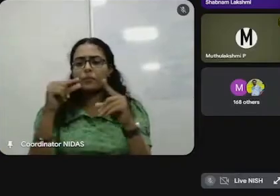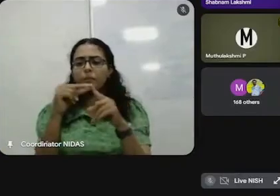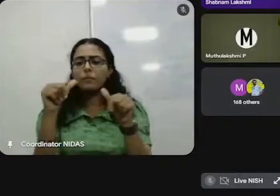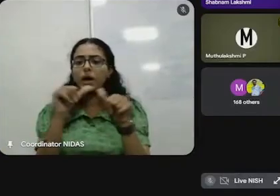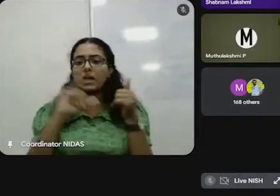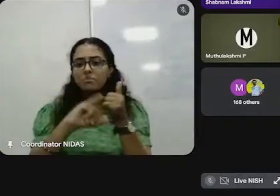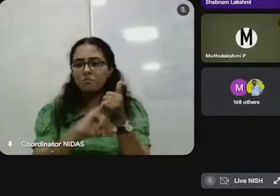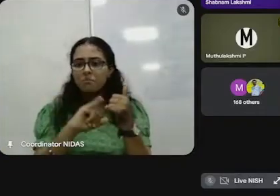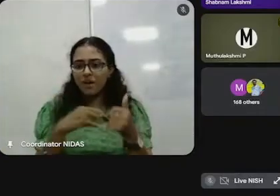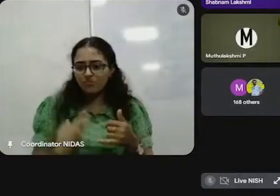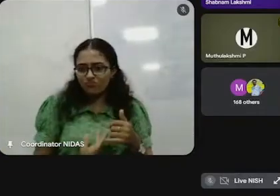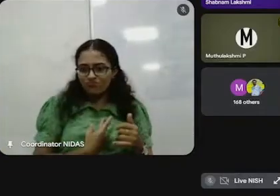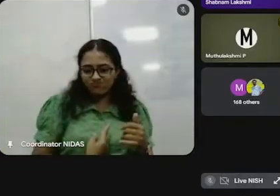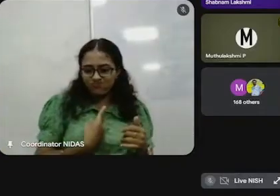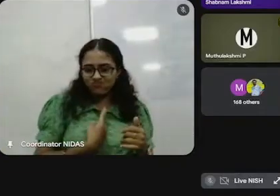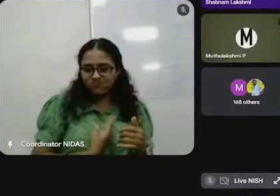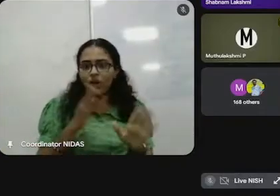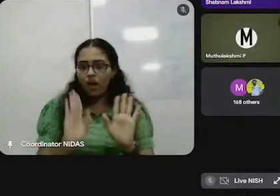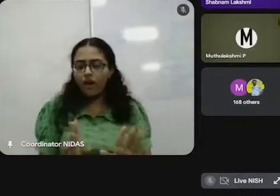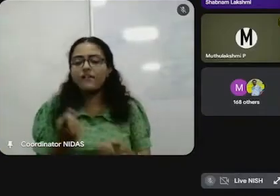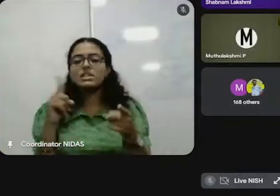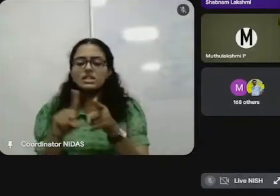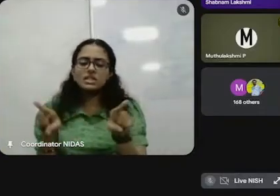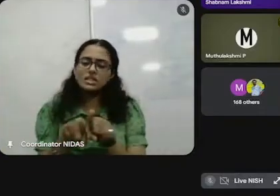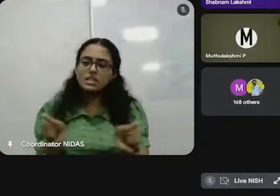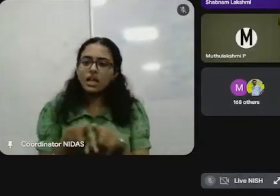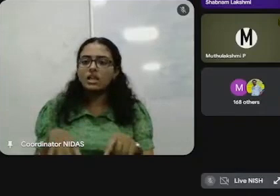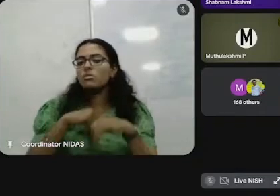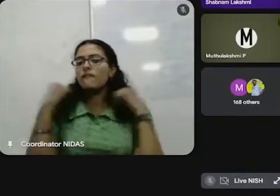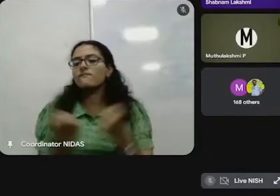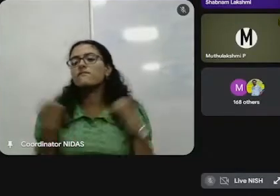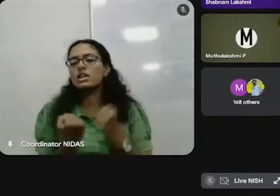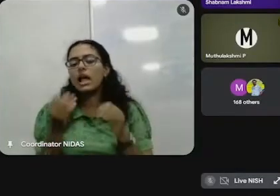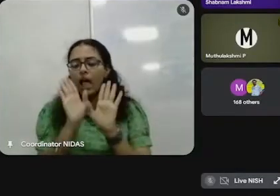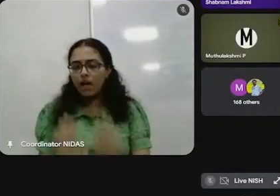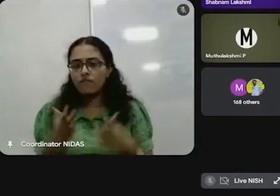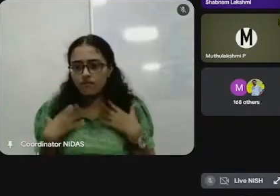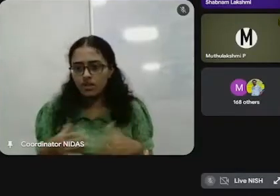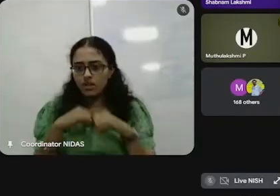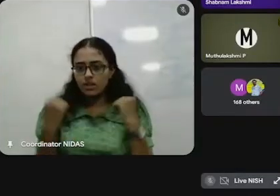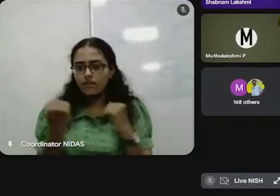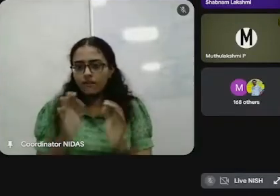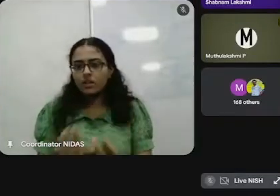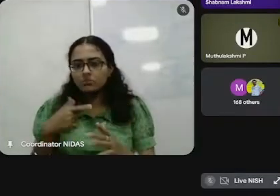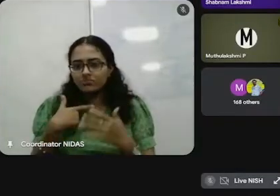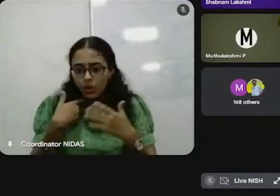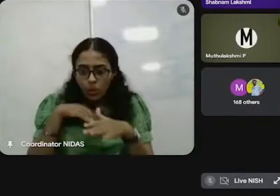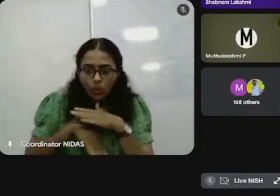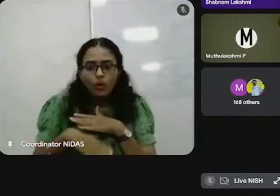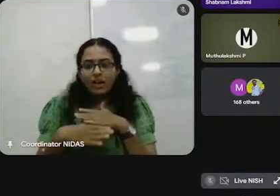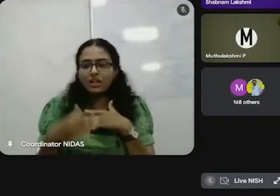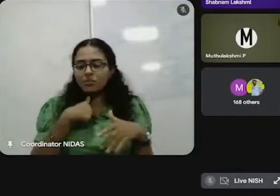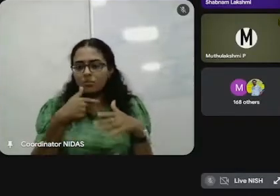ഇപ്പൊ നമുക്ക് ചെറിയ ബ്ലോക്ക് ഒക്കെ ഉണ്ടെങ്കിൽ പോലും നമ്മൾ നല്ലൊരു ഫിസിക്കൽ ആക്ടിവിറ്റി ചെയ്യുവാണെങ്കിൽ നമുക്ക് കൊളാട്രൽസ് ഡെവലപ്പ് ചെയ്യും. കാരണം